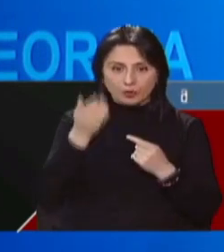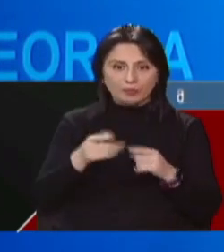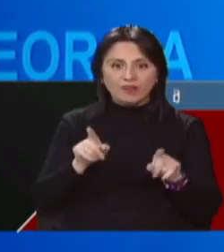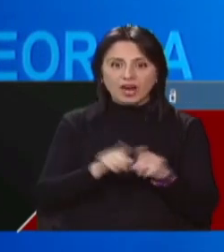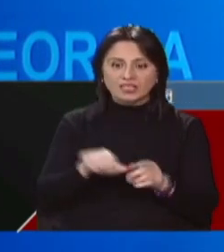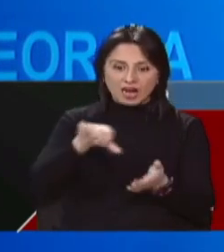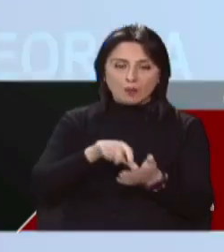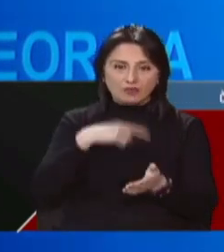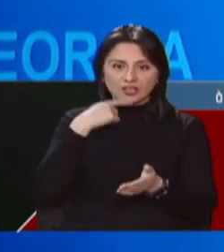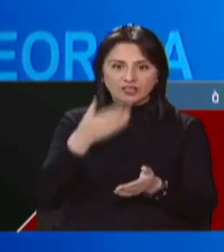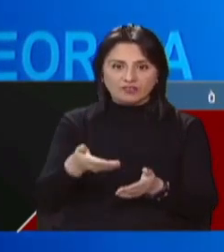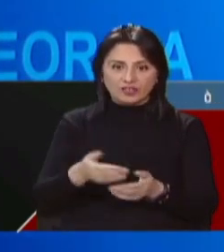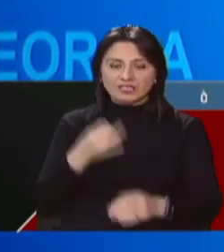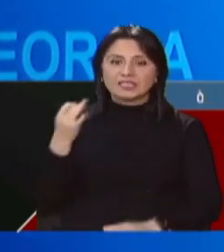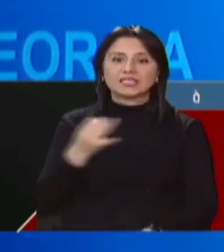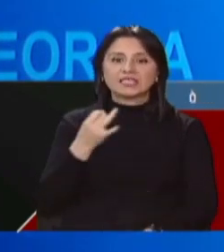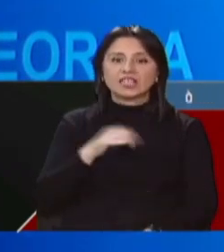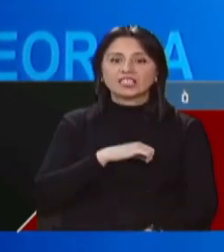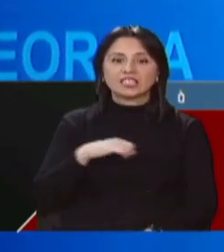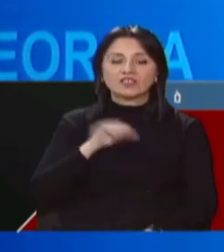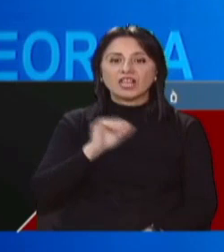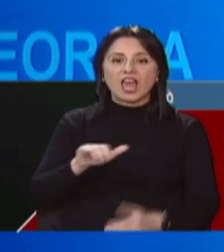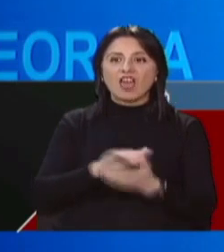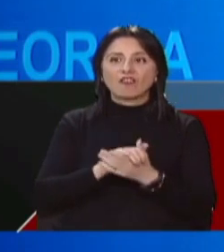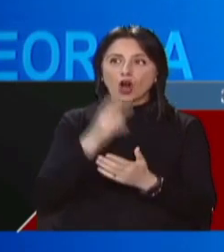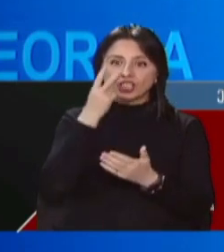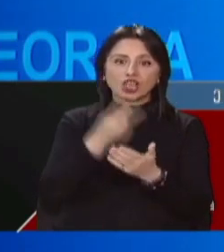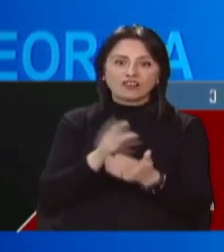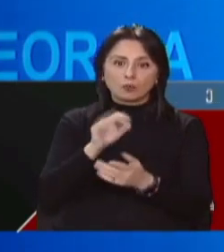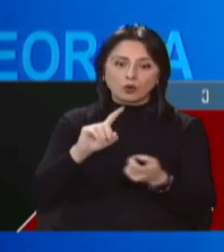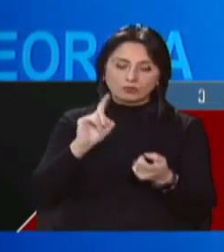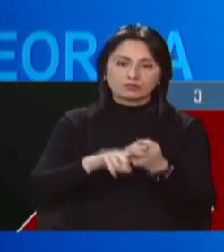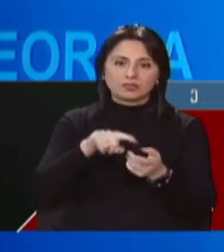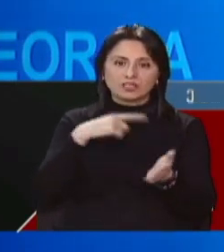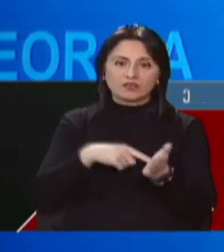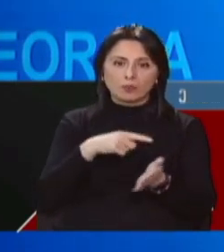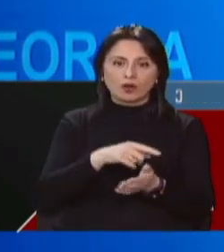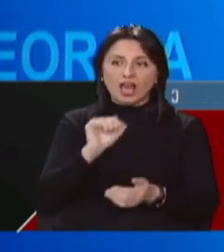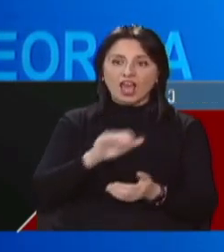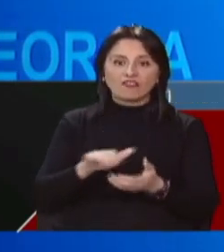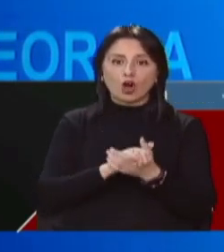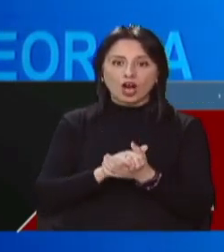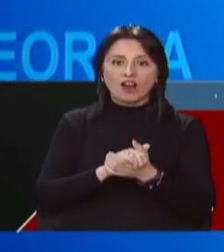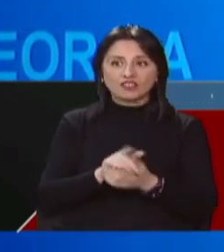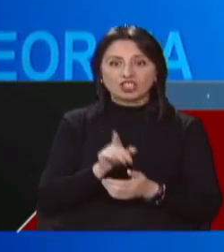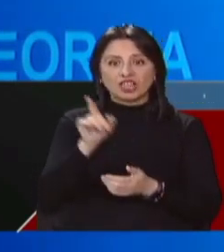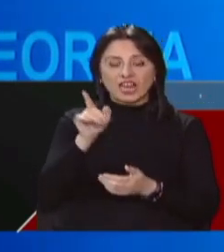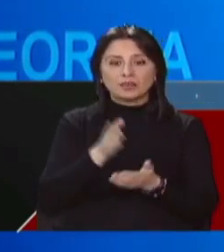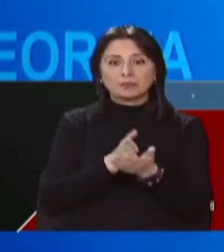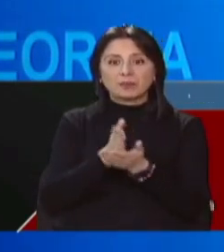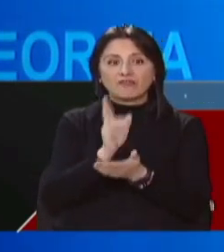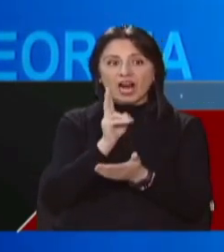ეს გამოვიდეს და ეს თქვას. საინტერესოა თვითონ ევროკავშირის ხედვა ამასთან დაკავშირებით, როდესაც ევროკავშირისკენ